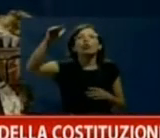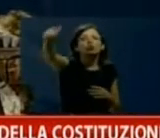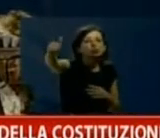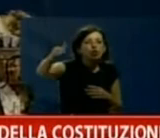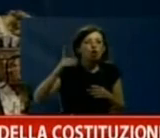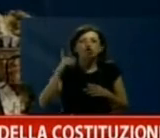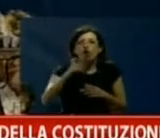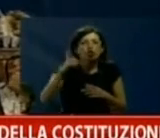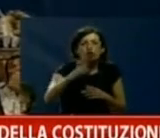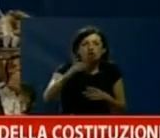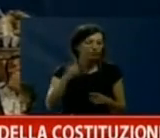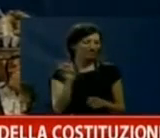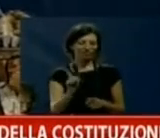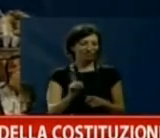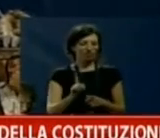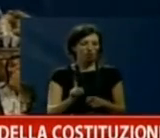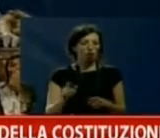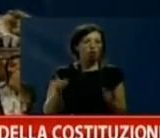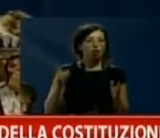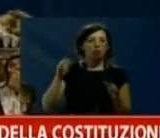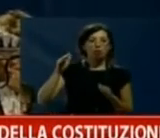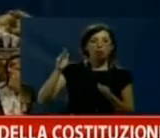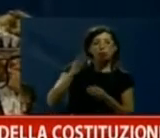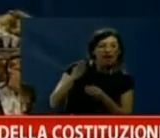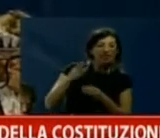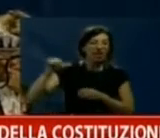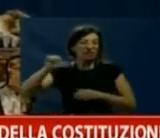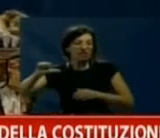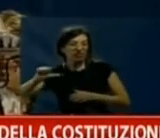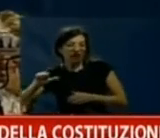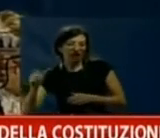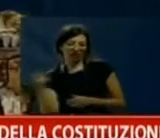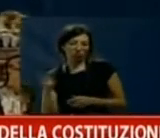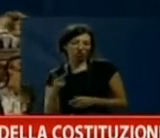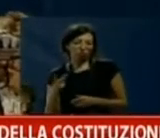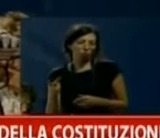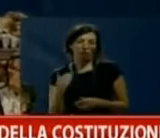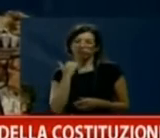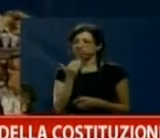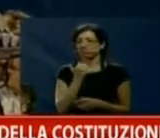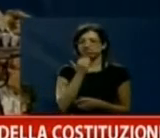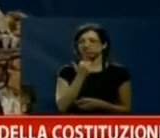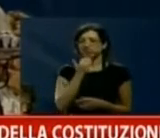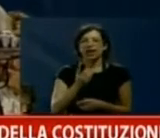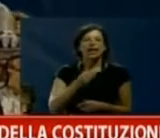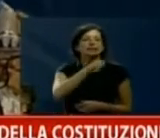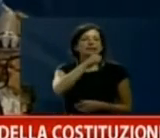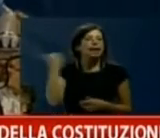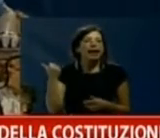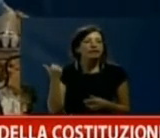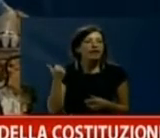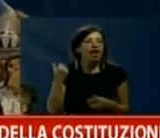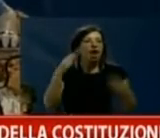Brunetta o di Schifani, ma di vedere quale debba essere il destino di questo paese e guardare più vicino.